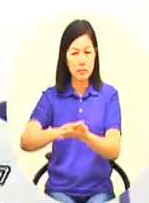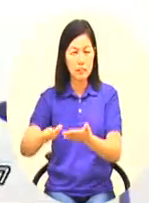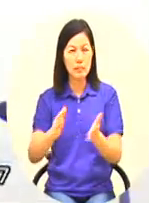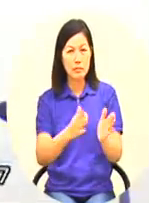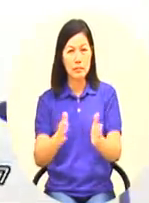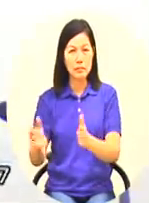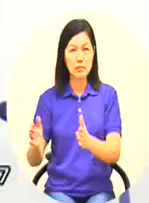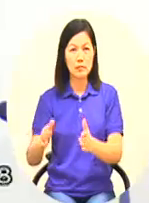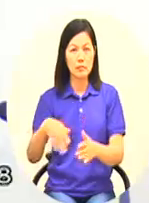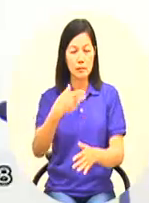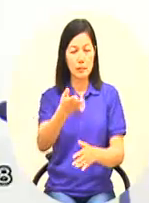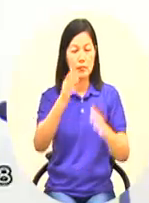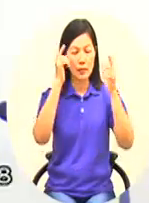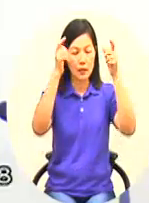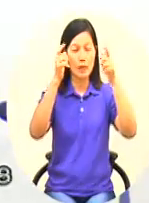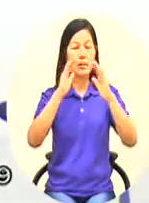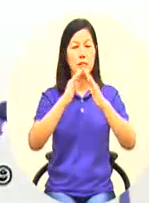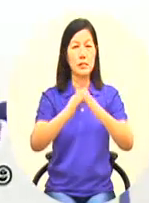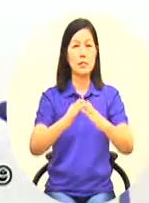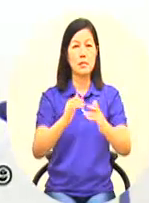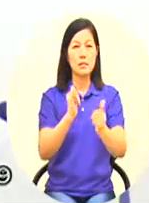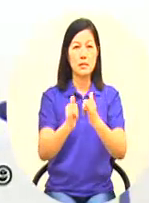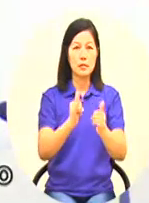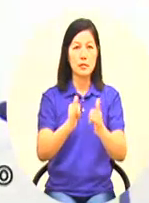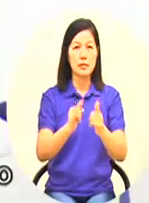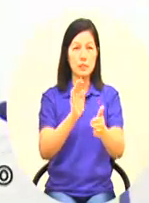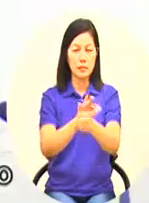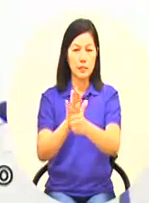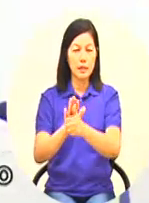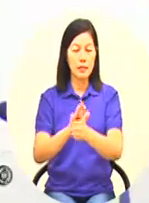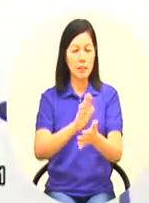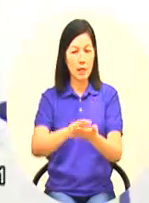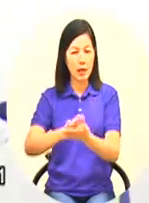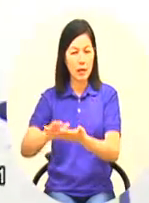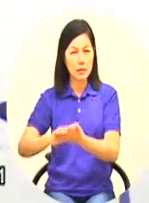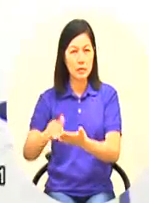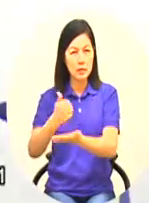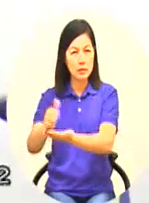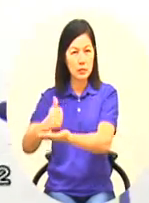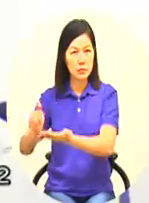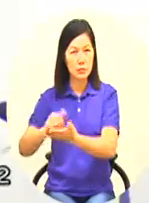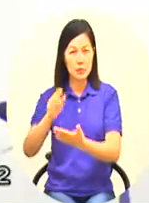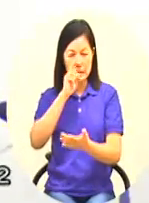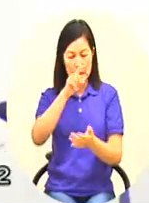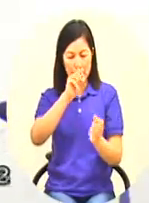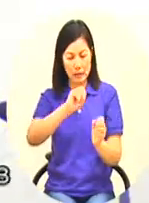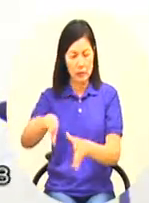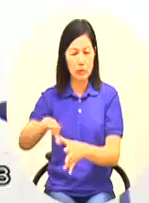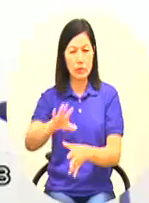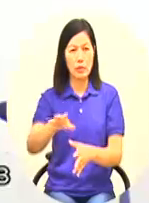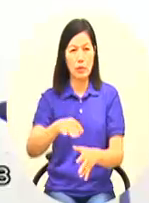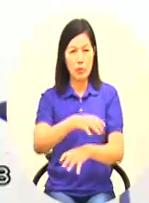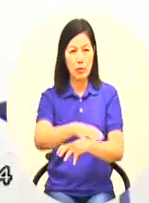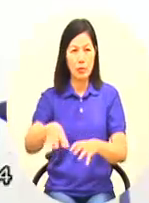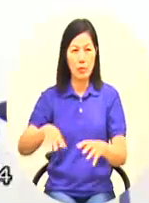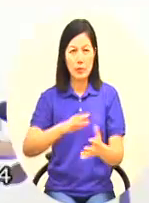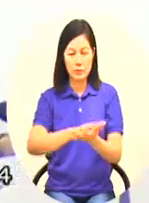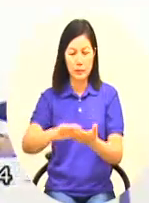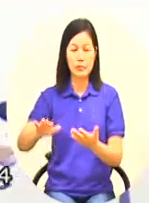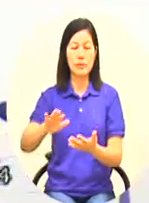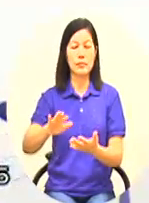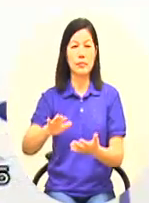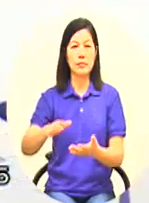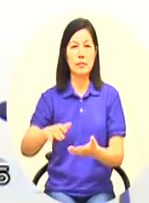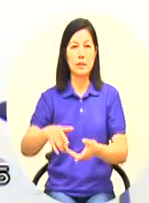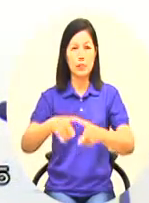们高雄市的这个市民能够帮市民来清理、清运垃圾、清理这些环境，都是基层